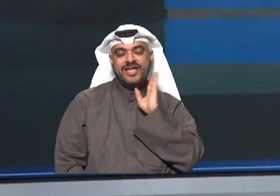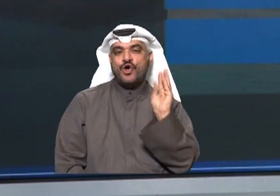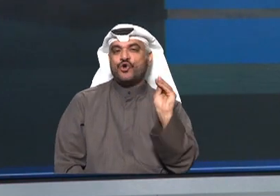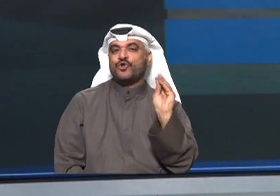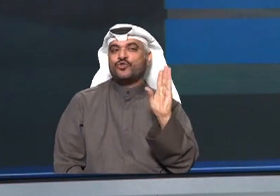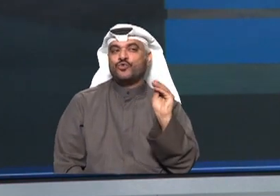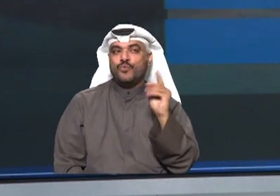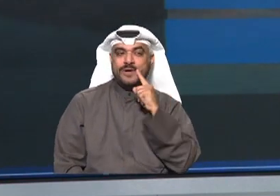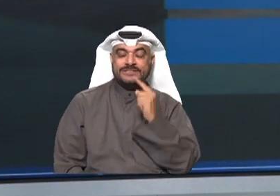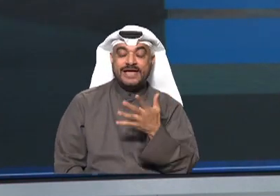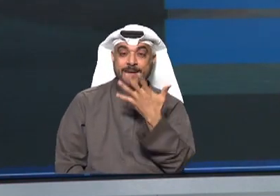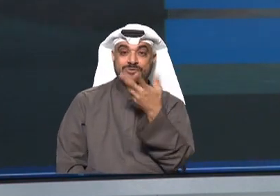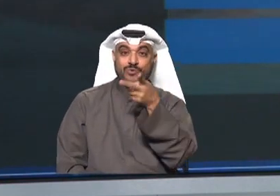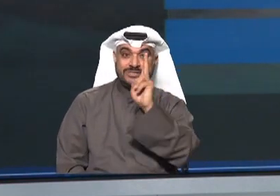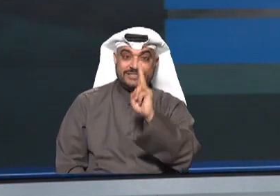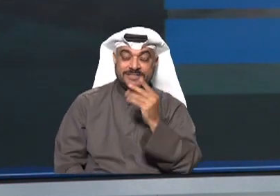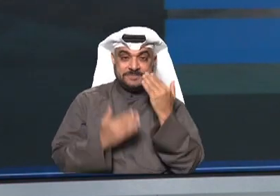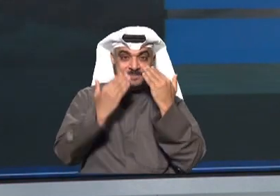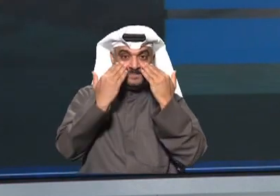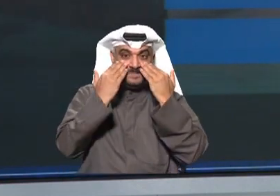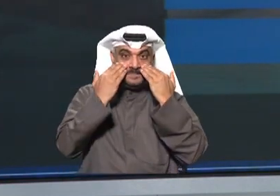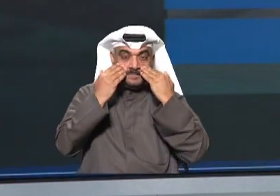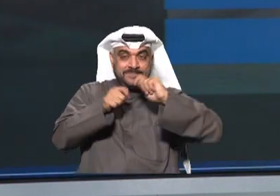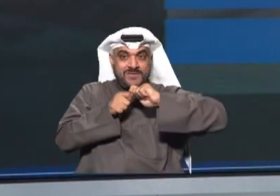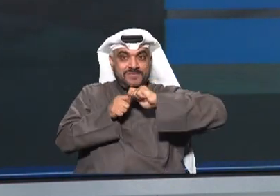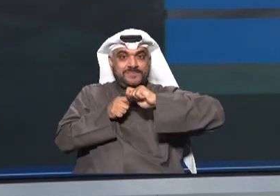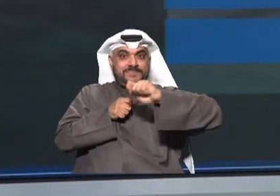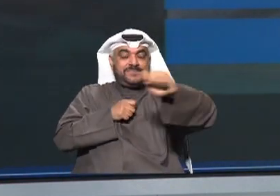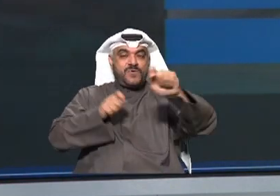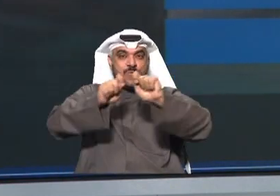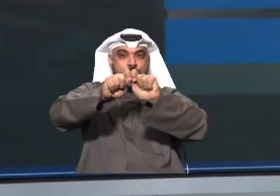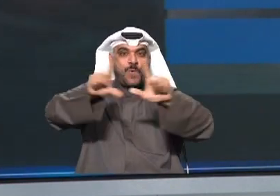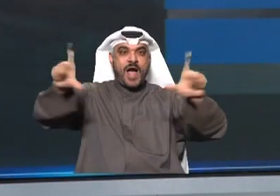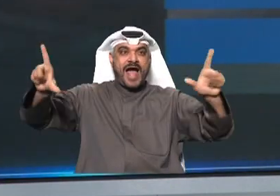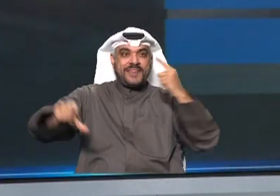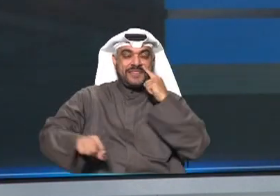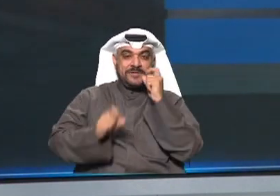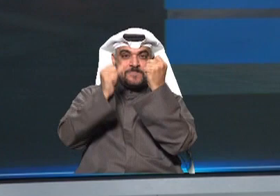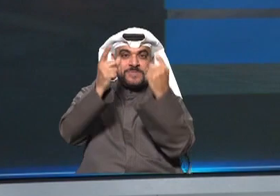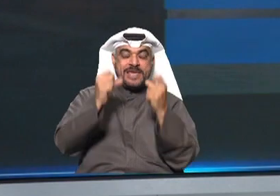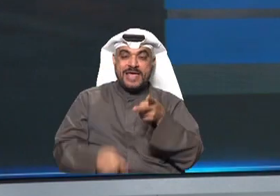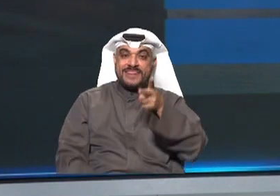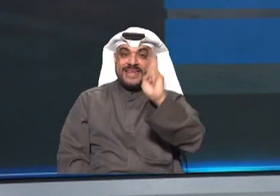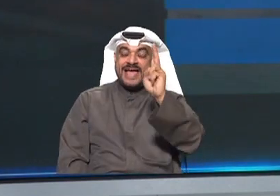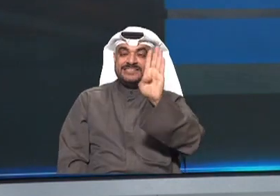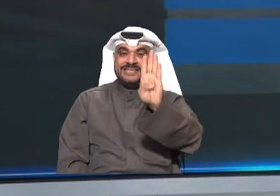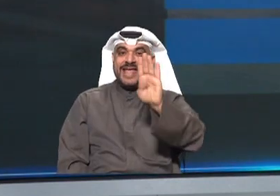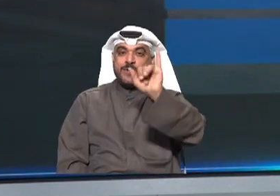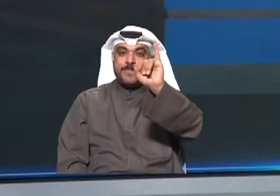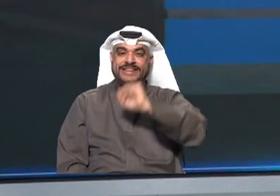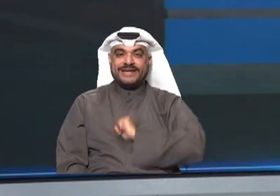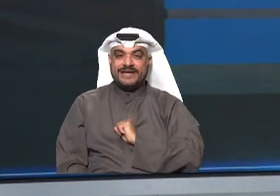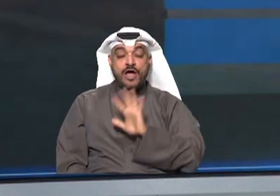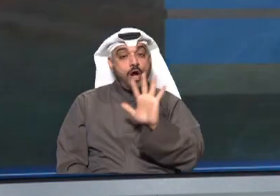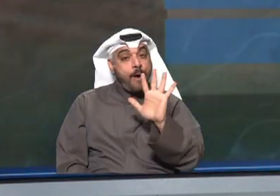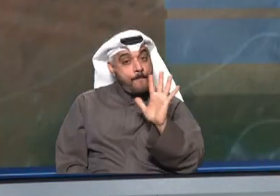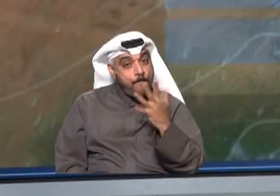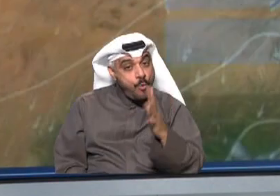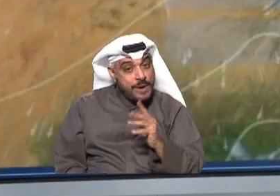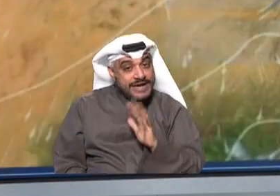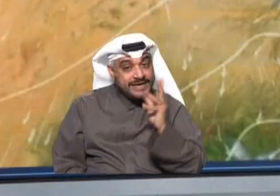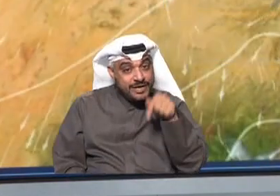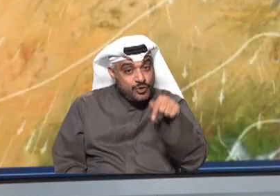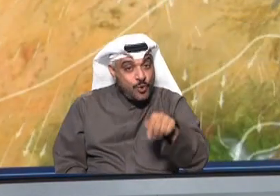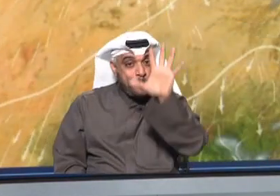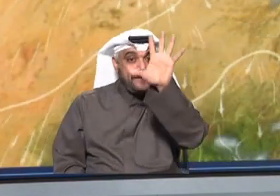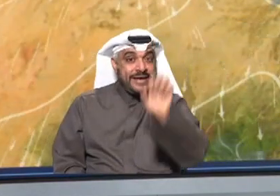الأفقية ممتازة حول 12 كيلومتر، فرص لتشكل الضباب الخفيف على بعض المناطق راح تكون واردة الليلة خلال المساء.